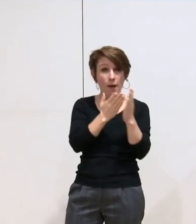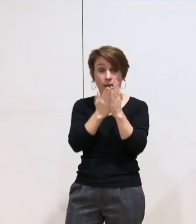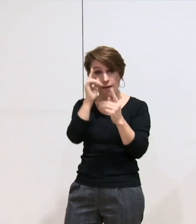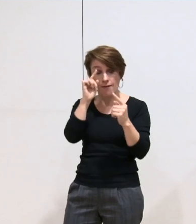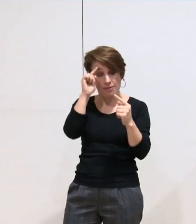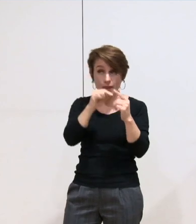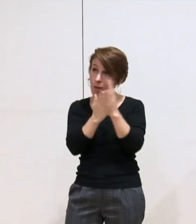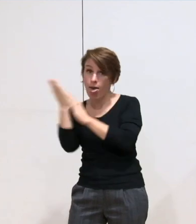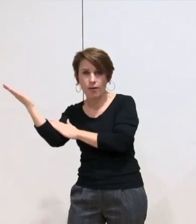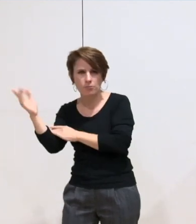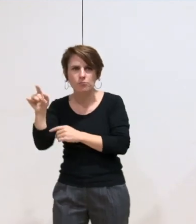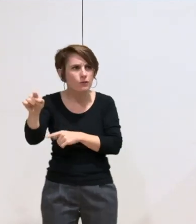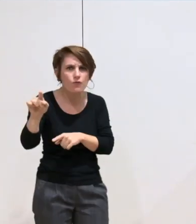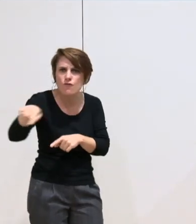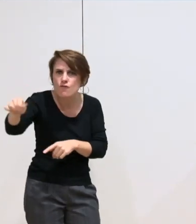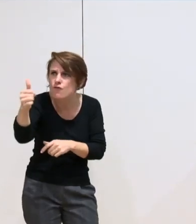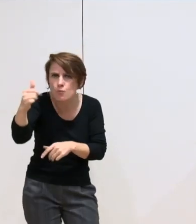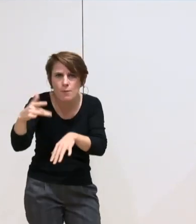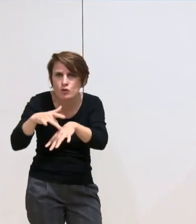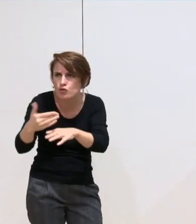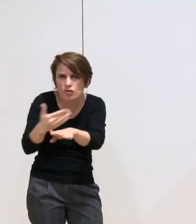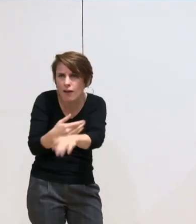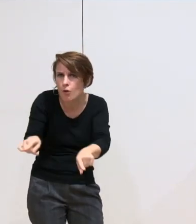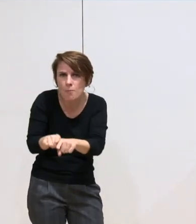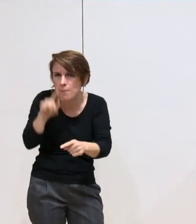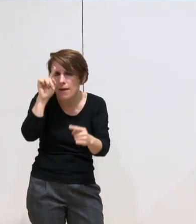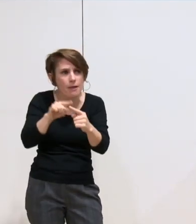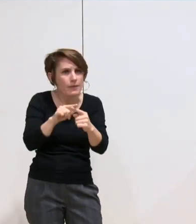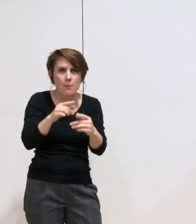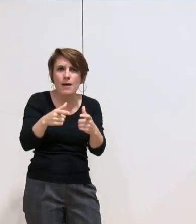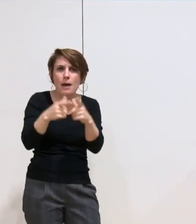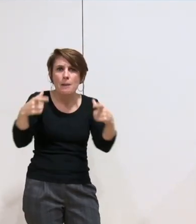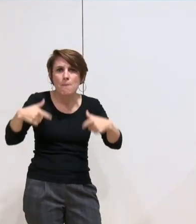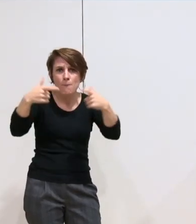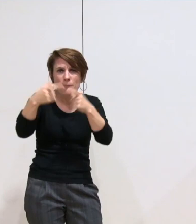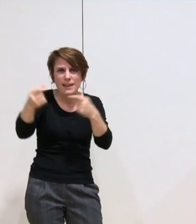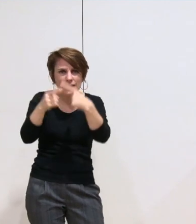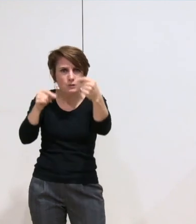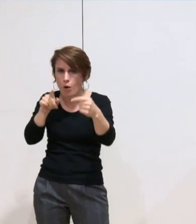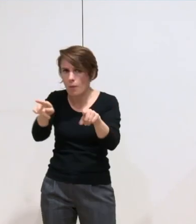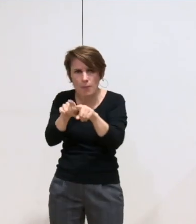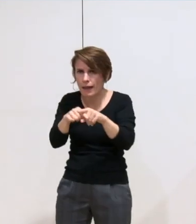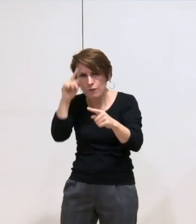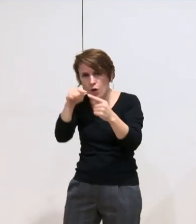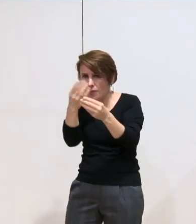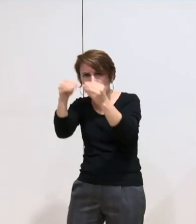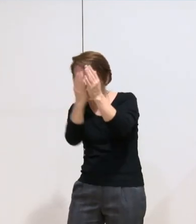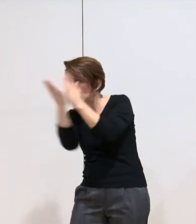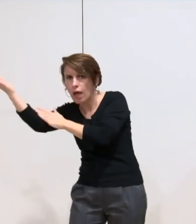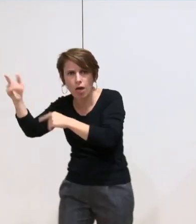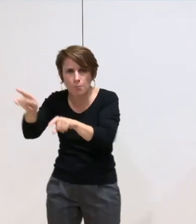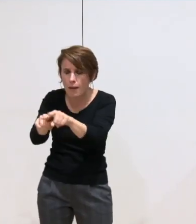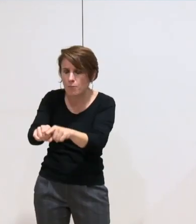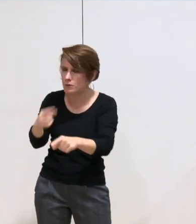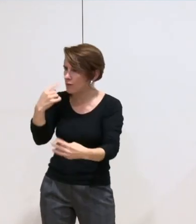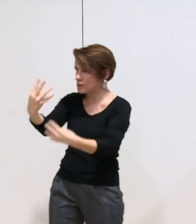majorité municipale sur le palais des sports. De qui se moque-t-on ? De qui se moque-t-on ? La deuxième chose sur la